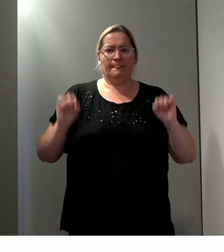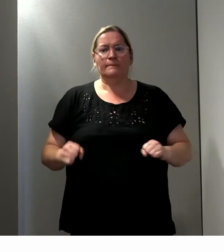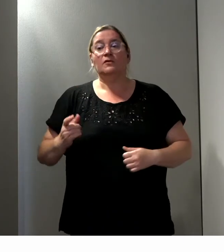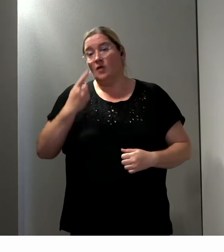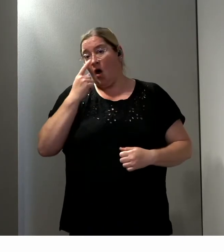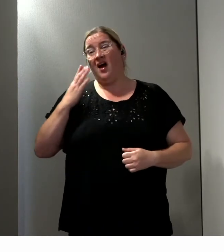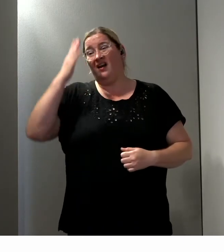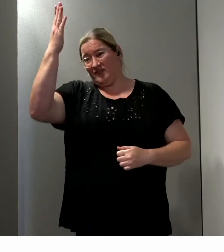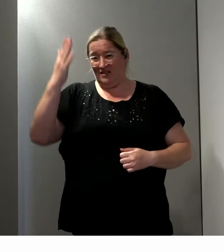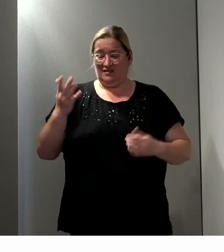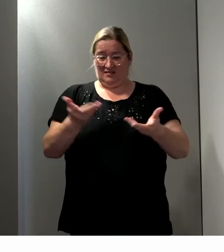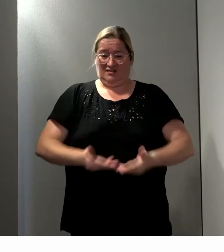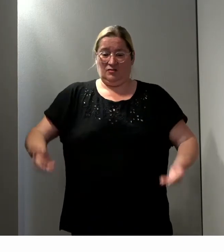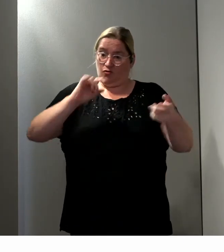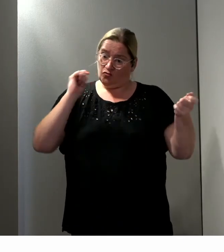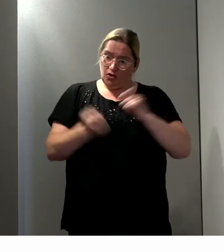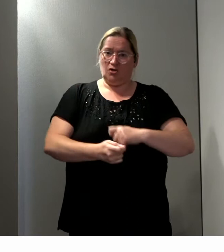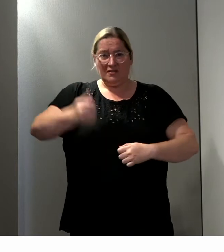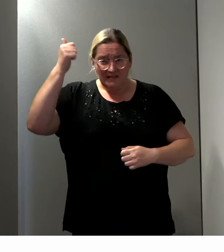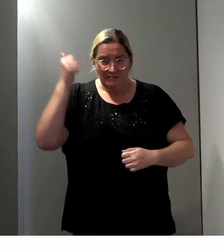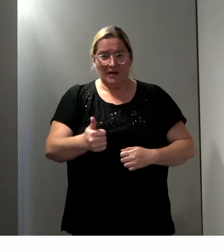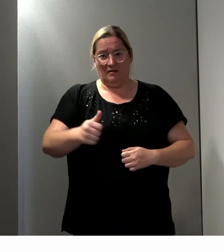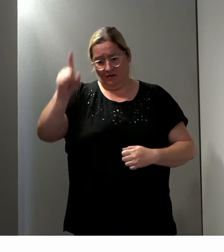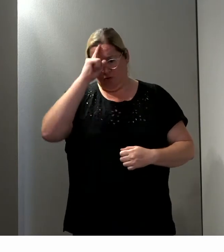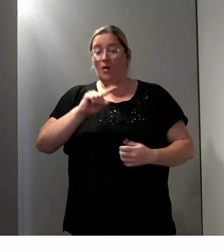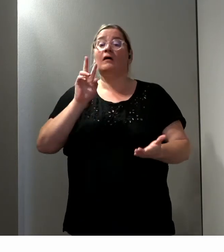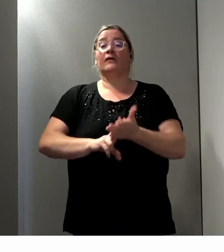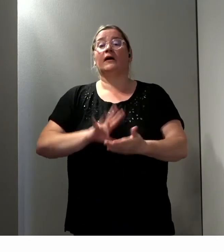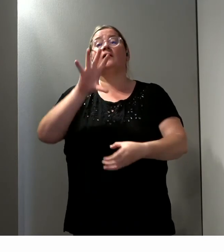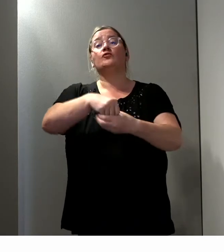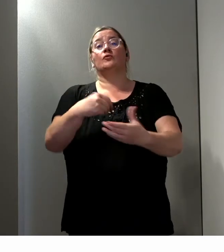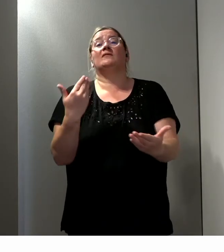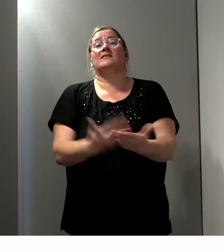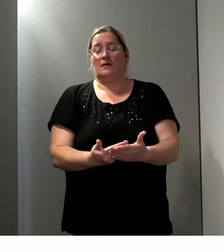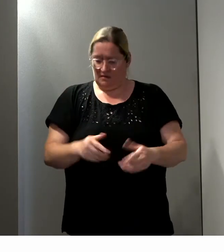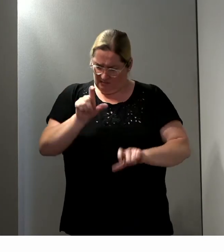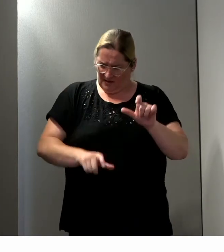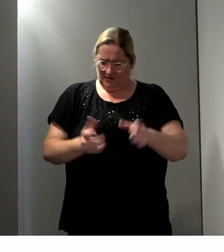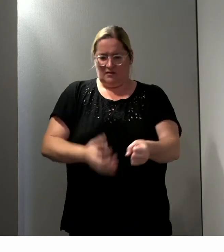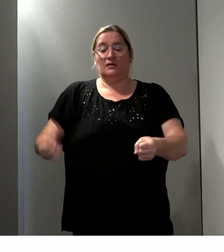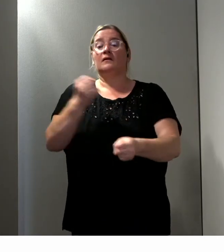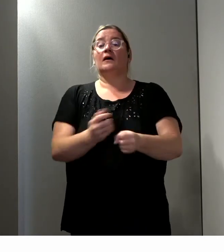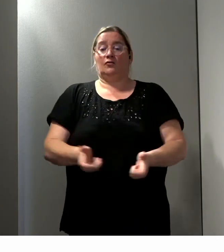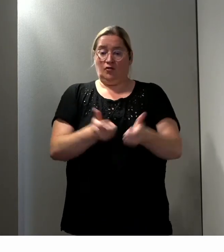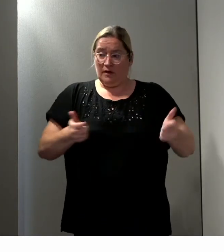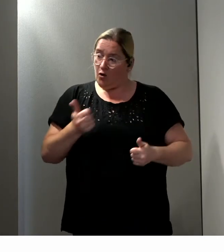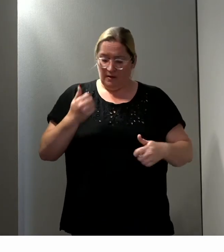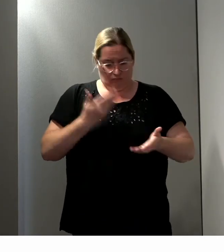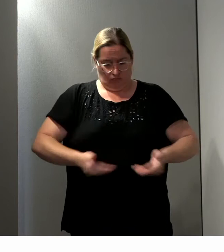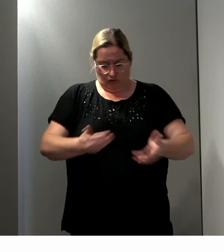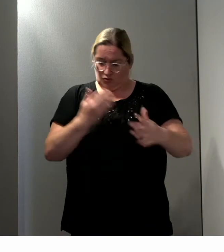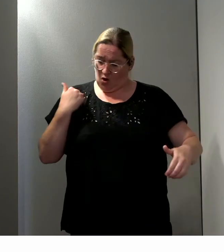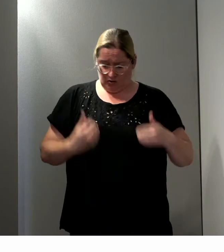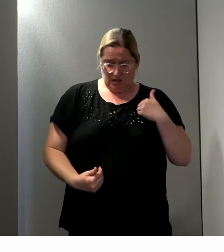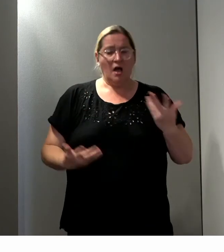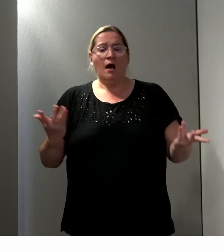et l'environnement changent en ce sens et que c'est très bien, parce que la vraie inclusion, c'est justement que les entrepreneurs en situation de handicap aient parfaitement le choix